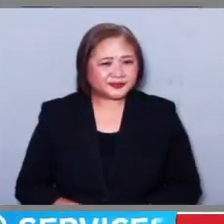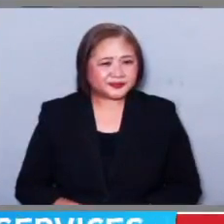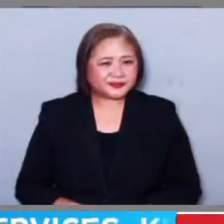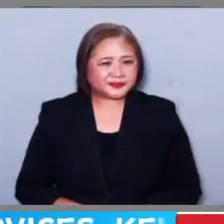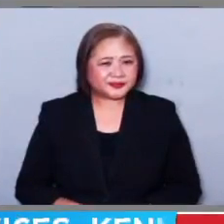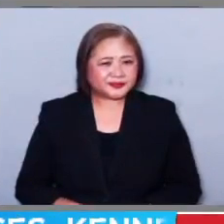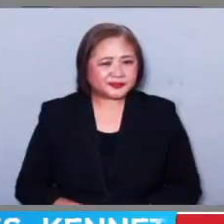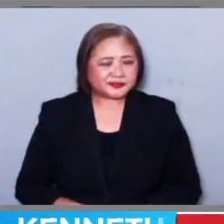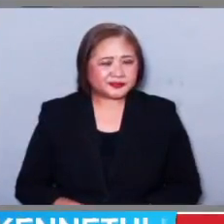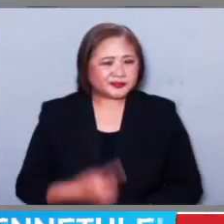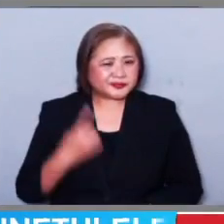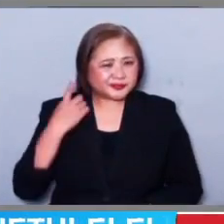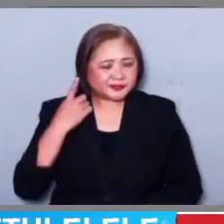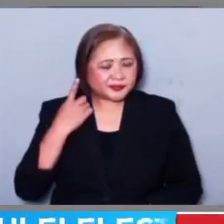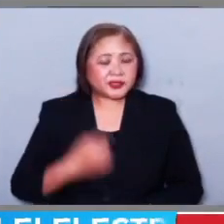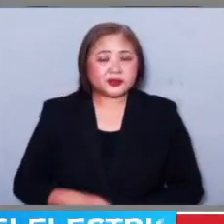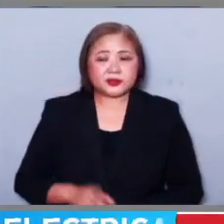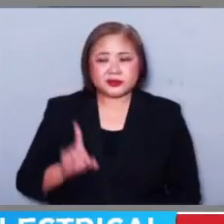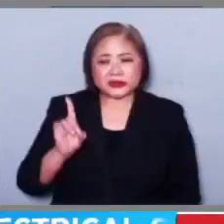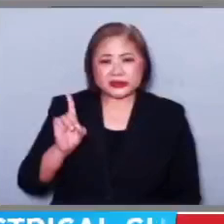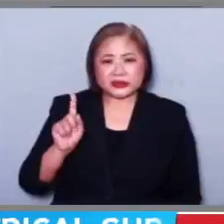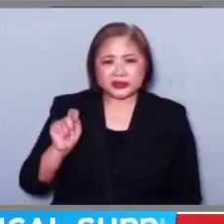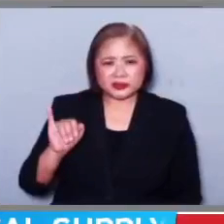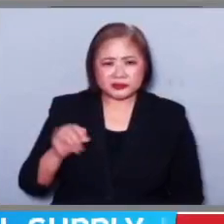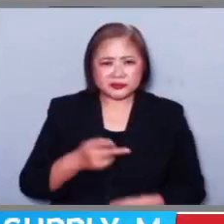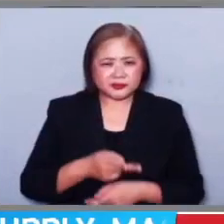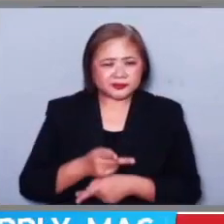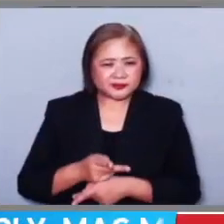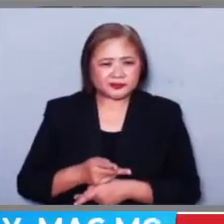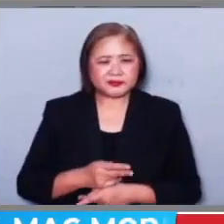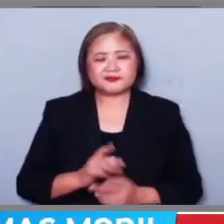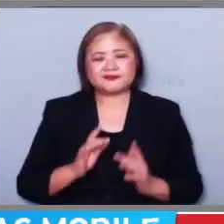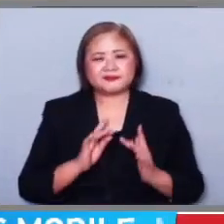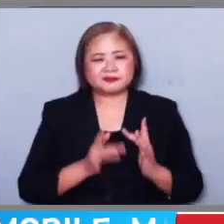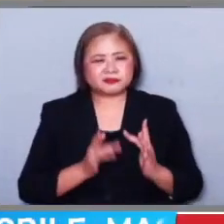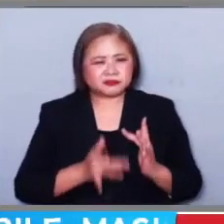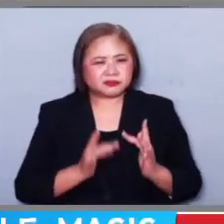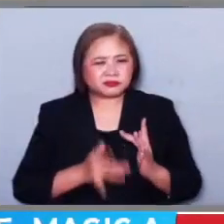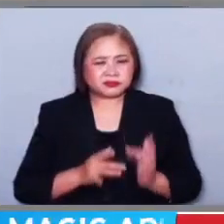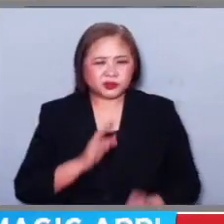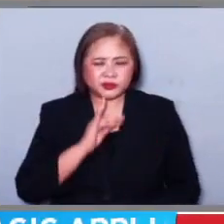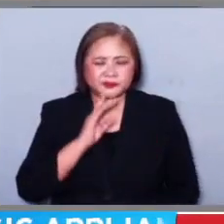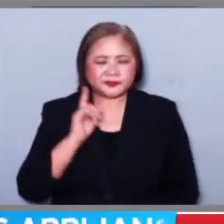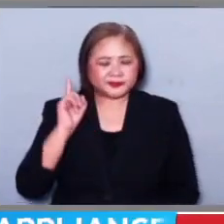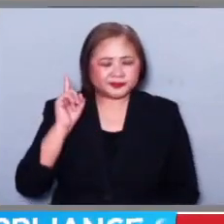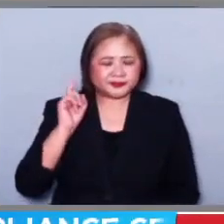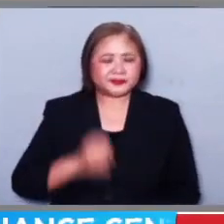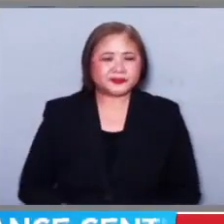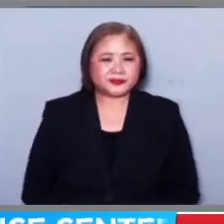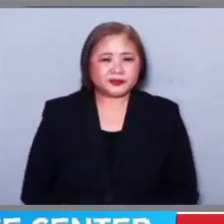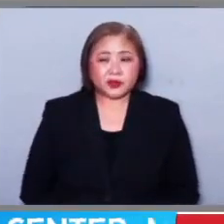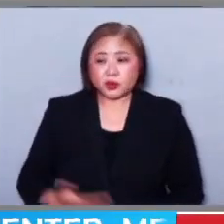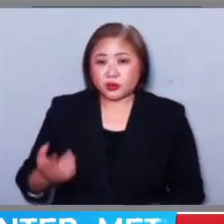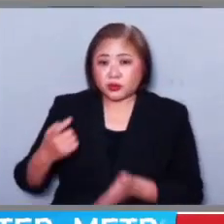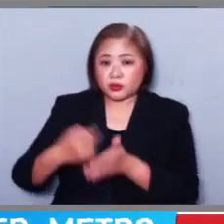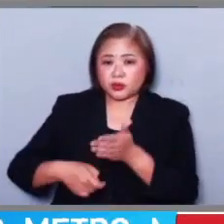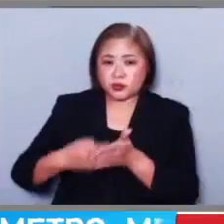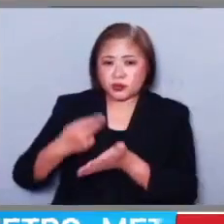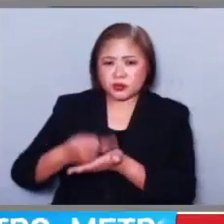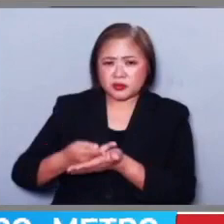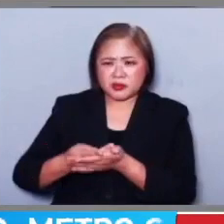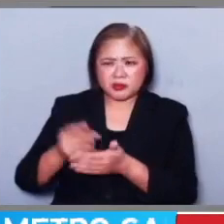DTI. Ayun ang pinagtataka ko, matay yung bilik ko DTI. Bababa po kaya ang presyo niya sa mga susunod na panahon kasi tapos na po